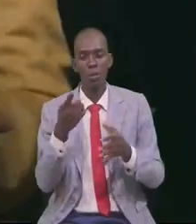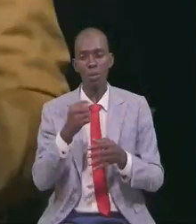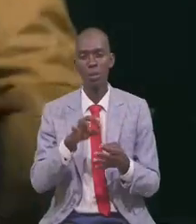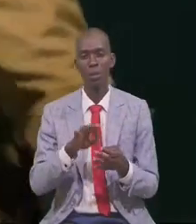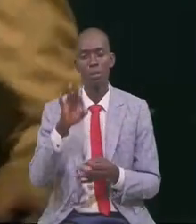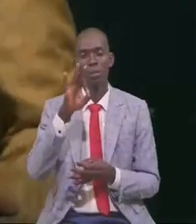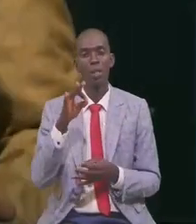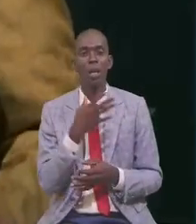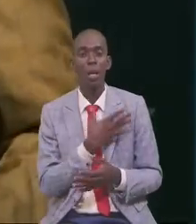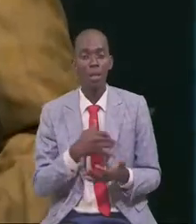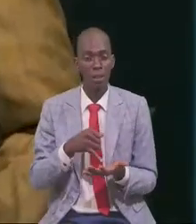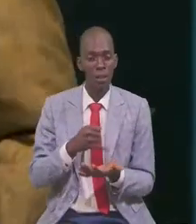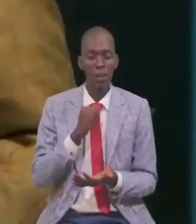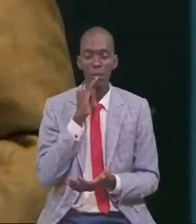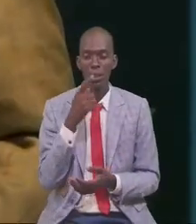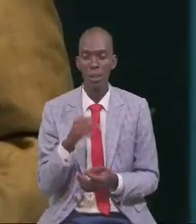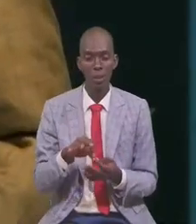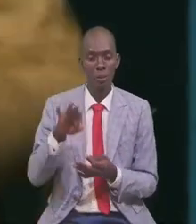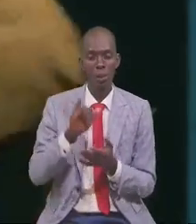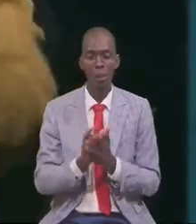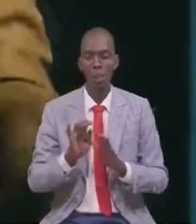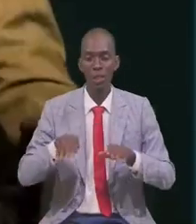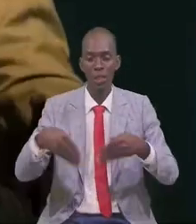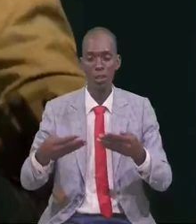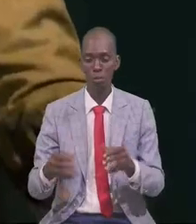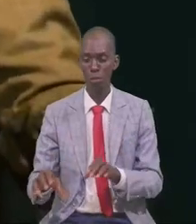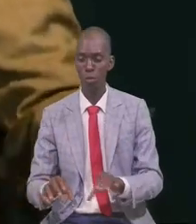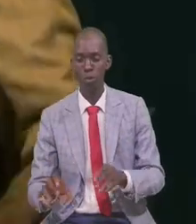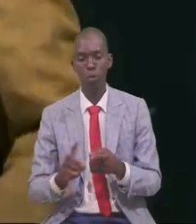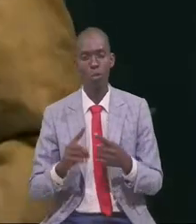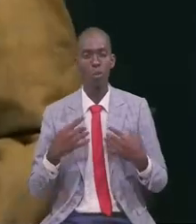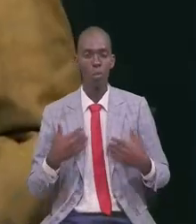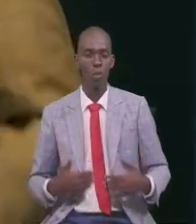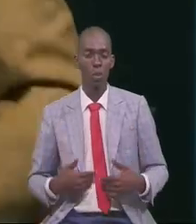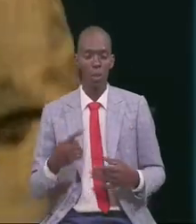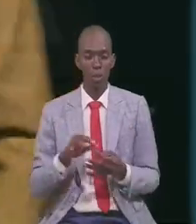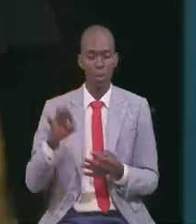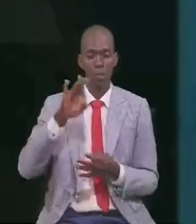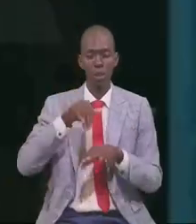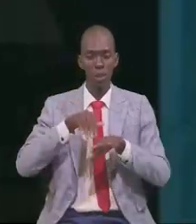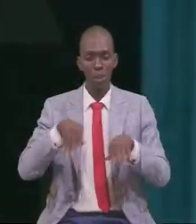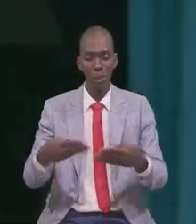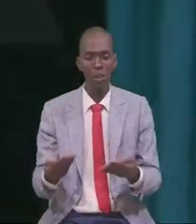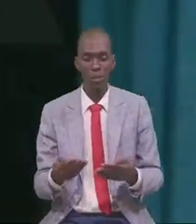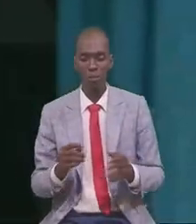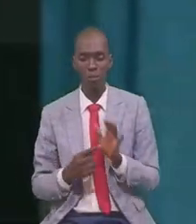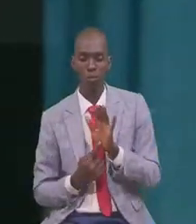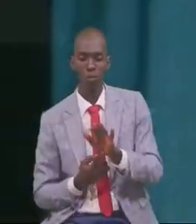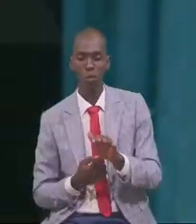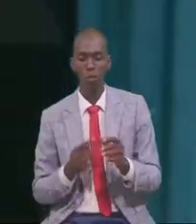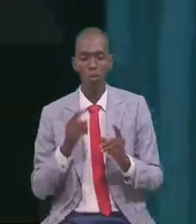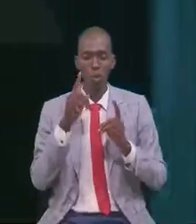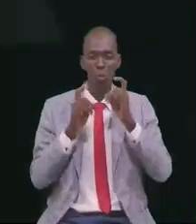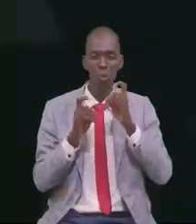Et c'est l'âme qui donne l'action au corps. C'est l'âme, l'esprit qui donne l'expression au corps. Le corps